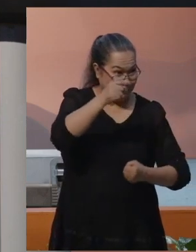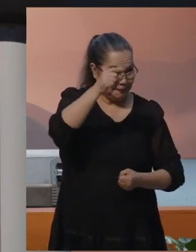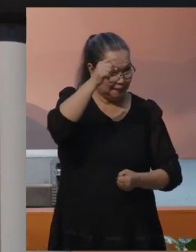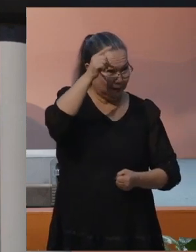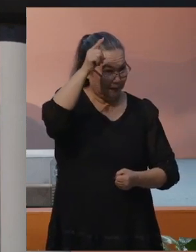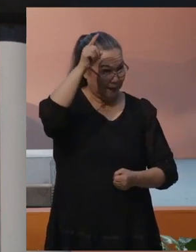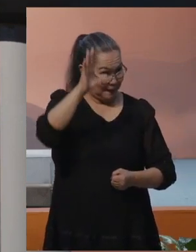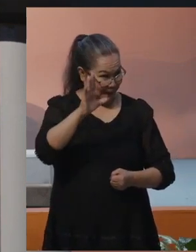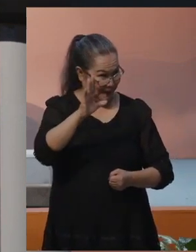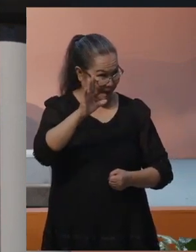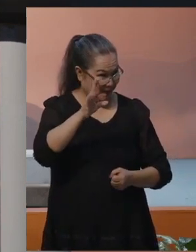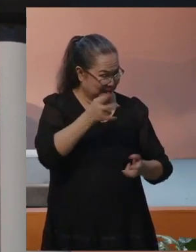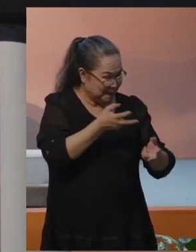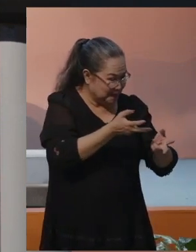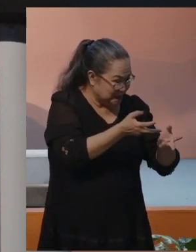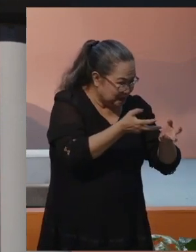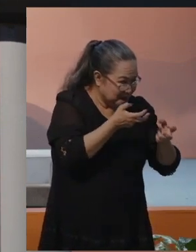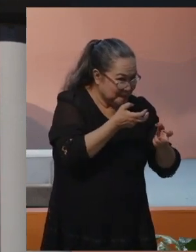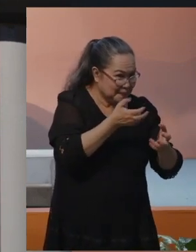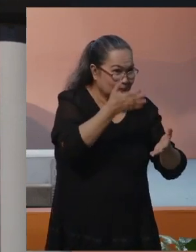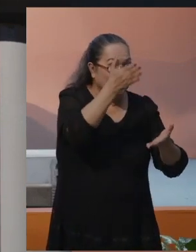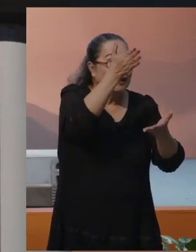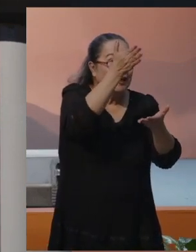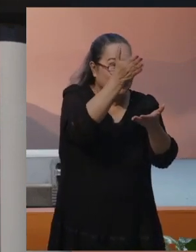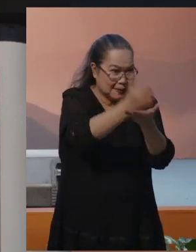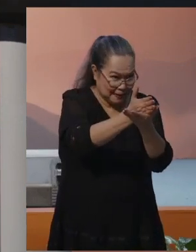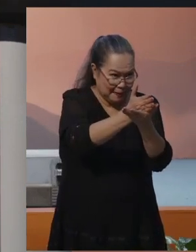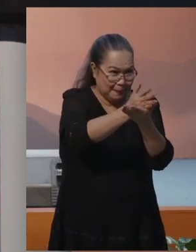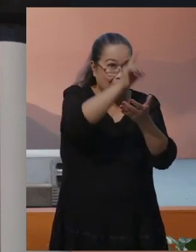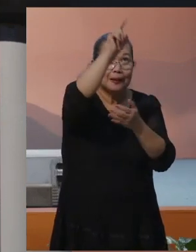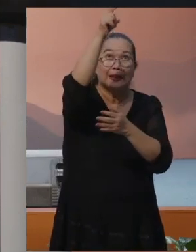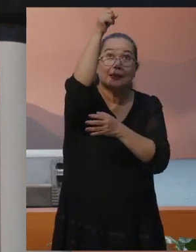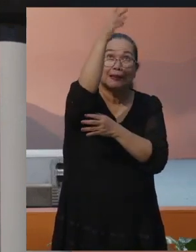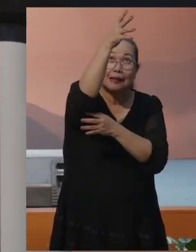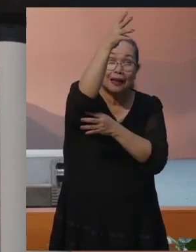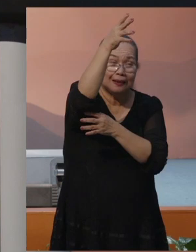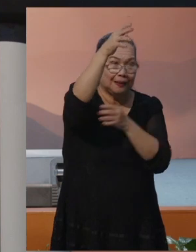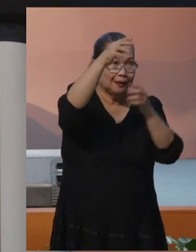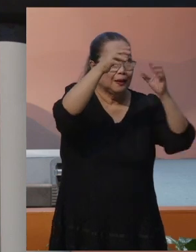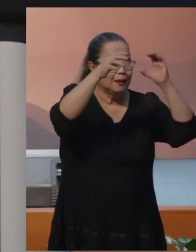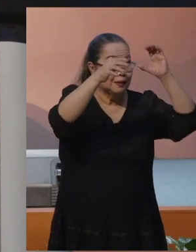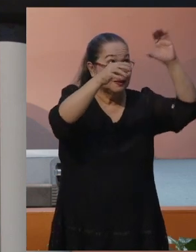man. Pinahinto niya ang araw, pinaulan niya ng hail. Binigyan niya ng panic.